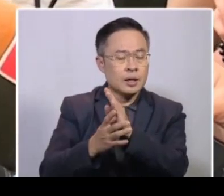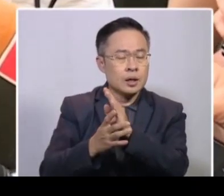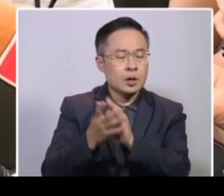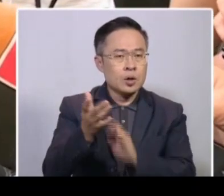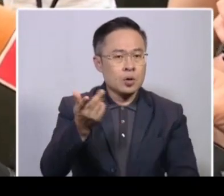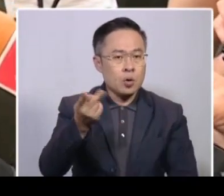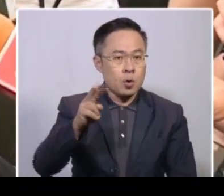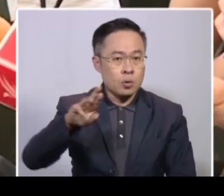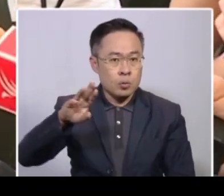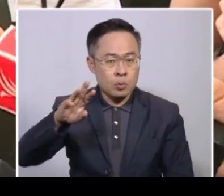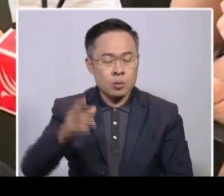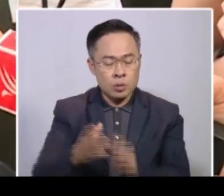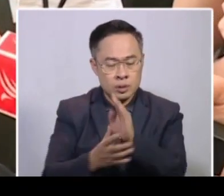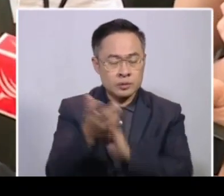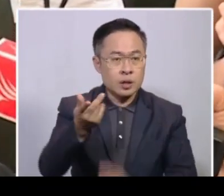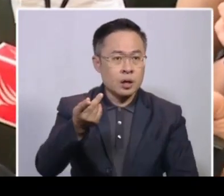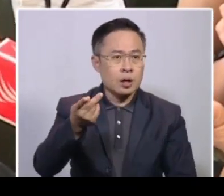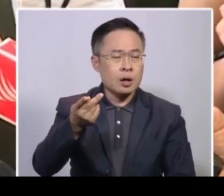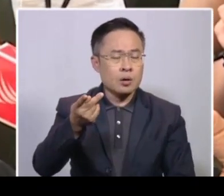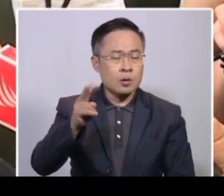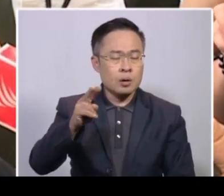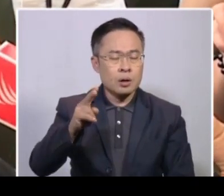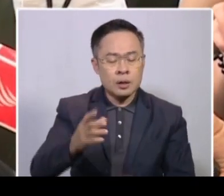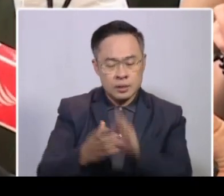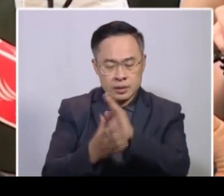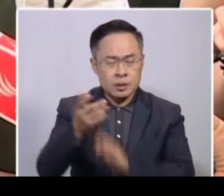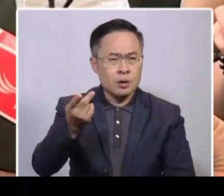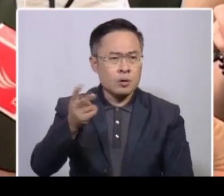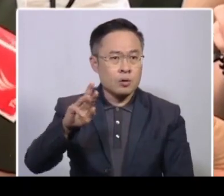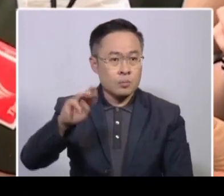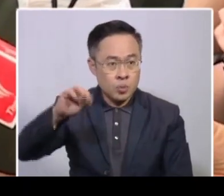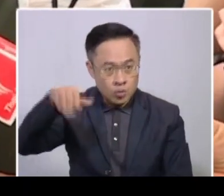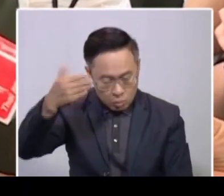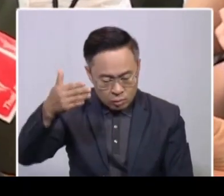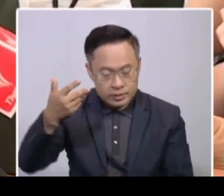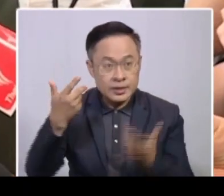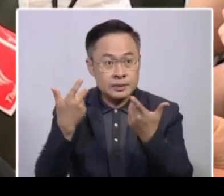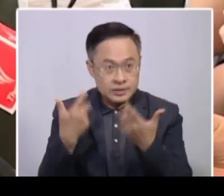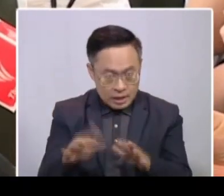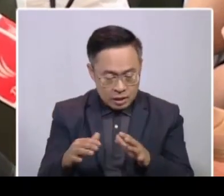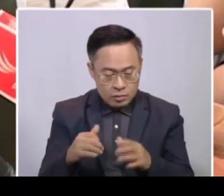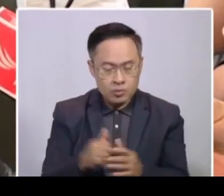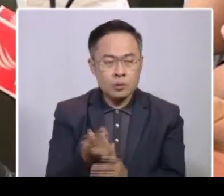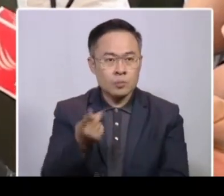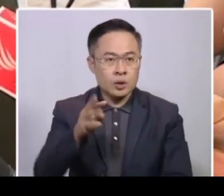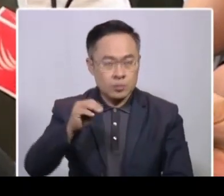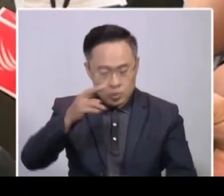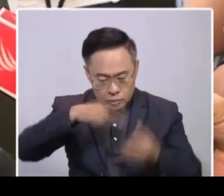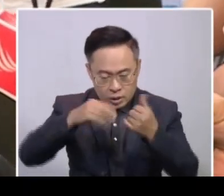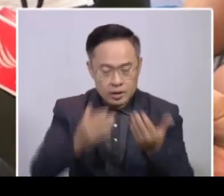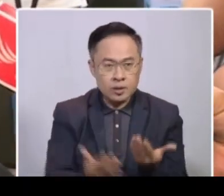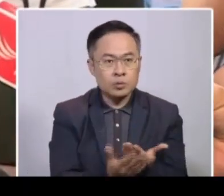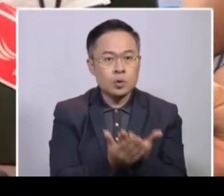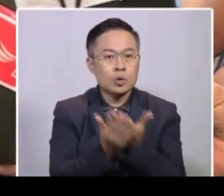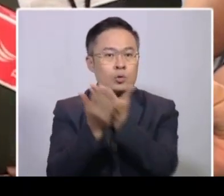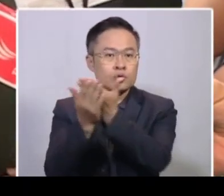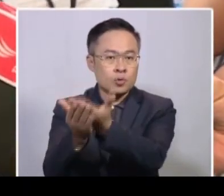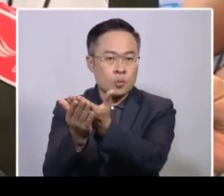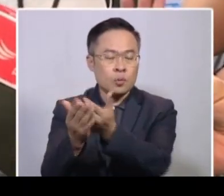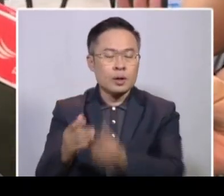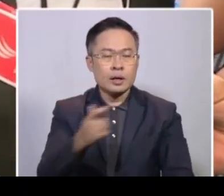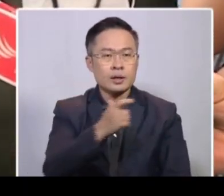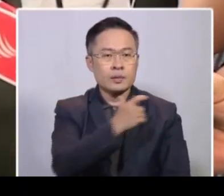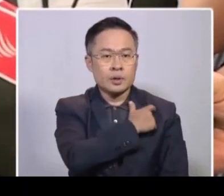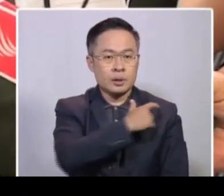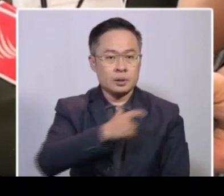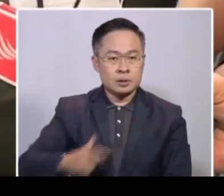าณตนแล้วส่วนคณะรัฐมนตรีชุดปัจจุบันสามารถประชุมได้แม้ว่าจะมีการโปรดเกล้าโปรดกระหม่อมนายกรัฐมนตรีคนที่30แล้ว